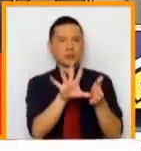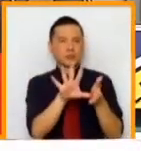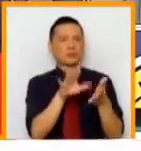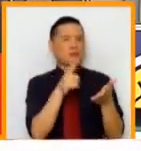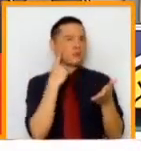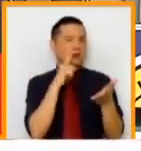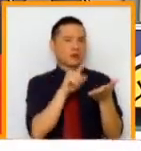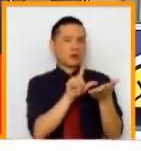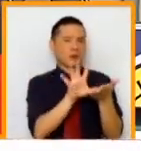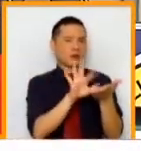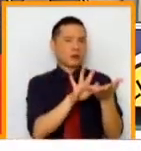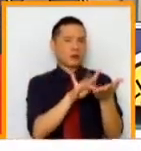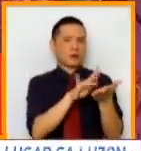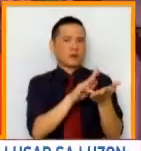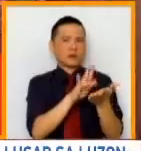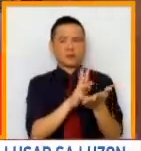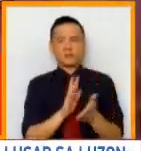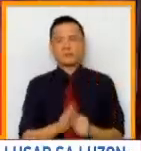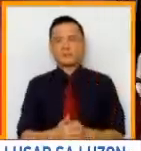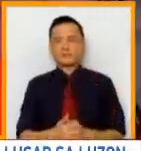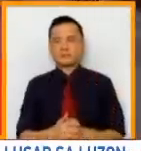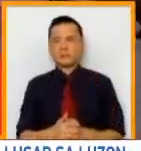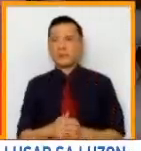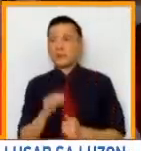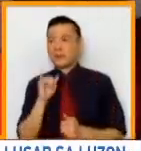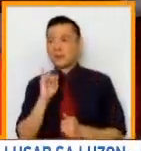pag active ka, kailangan mo in-person?